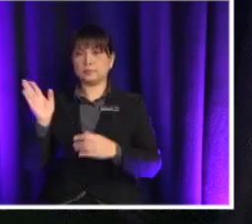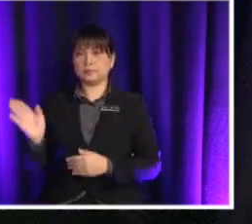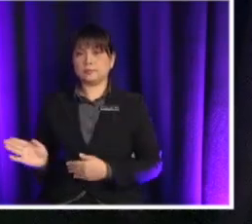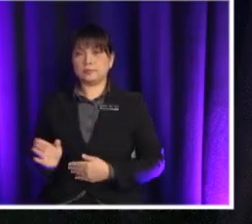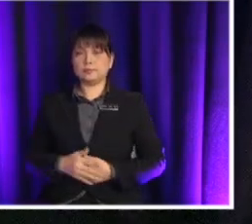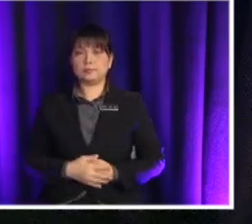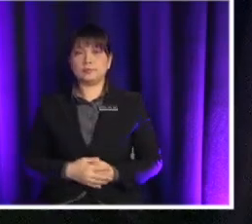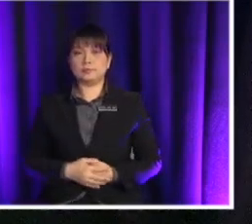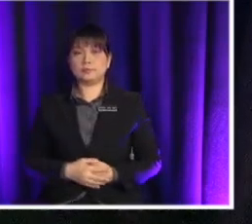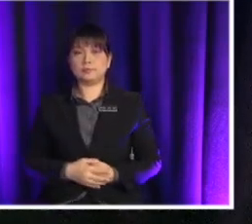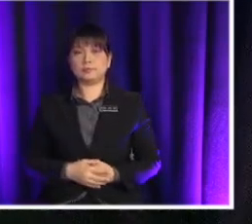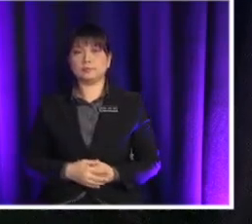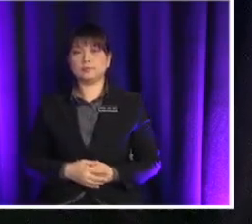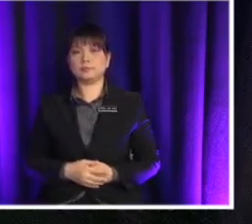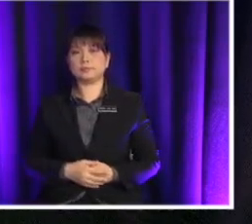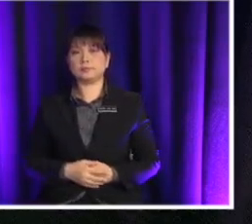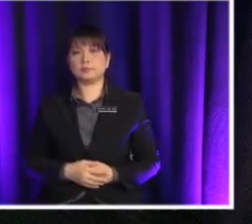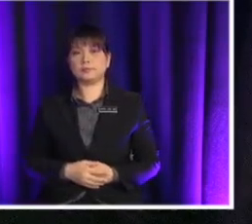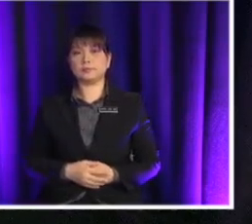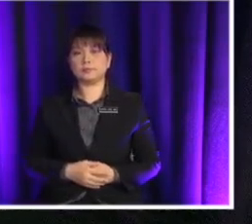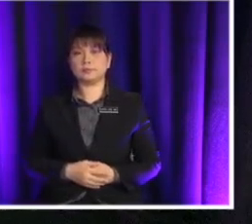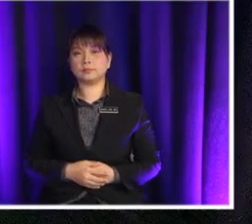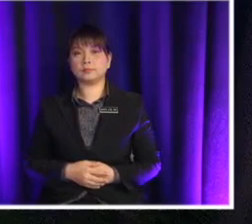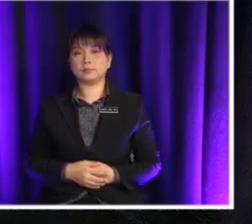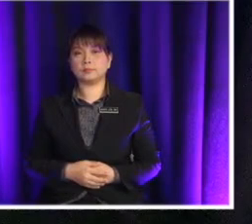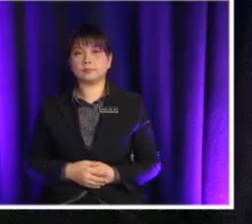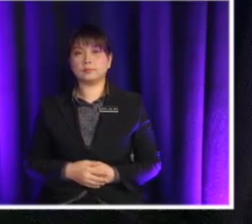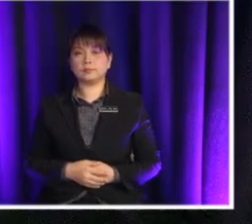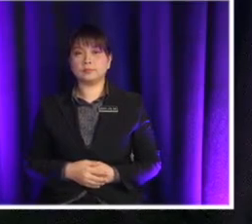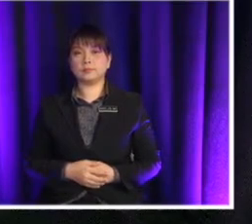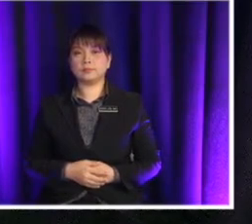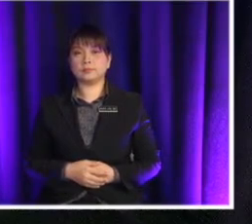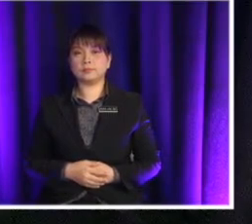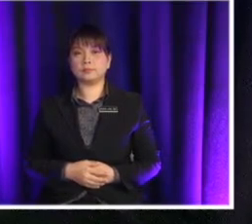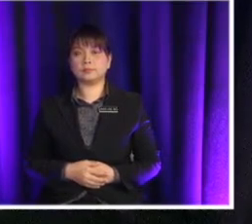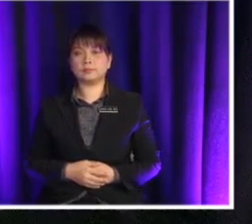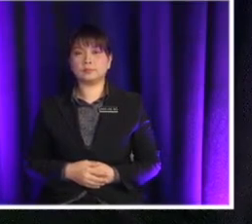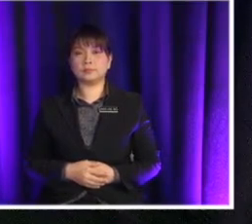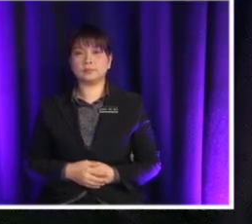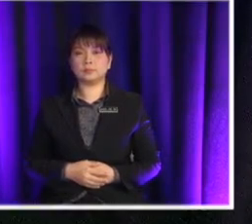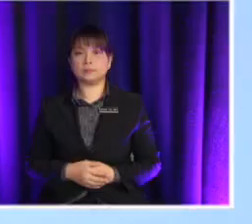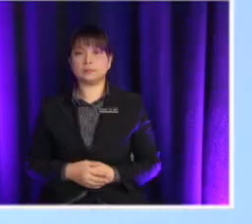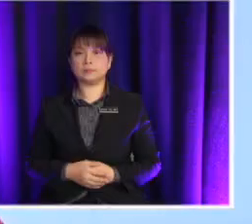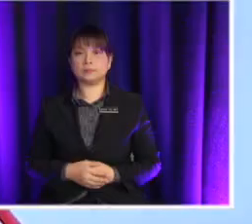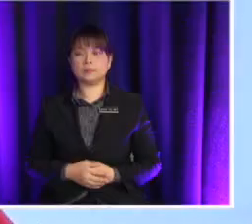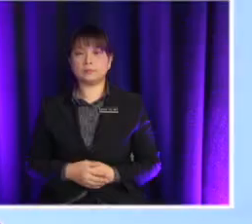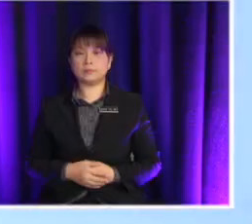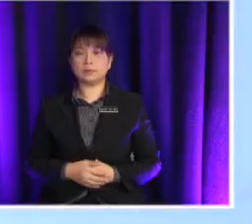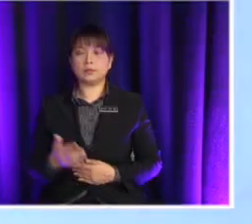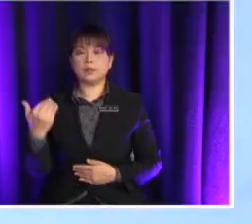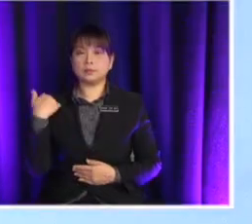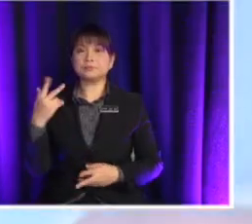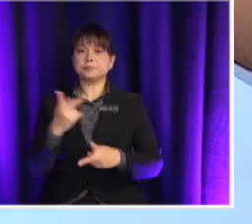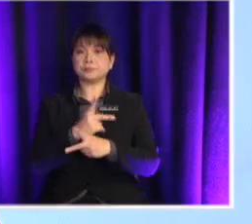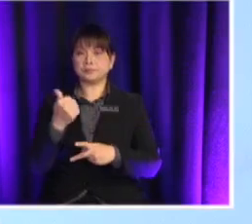Okey, kita pilih julat boleh dahulu. saya pegang, cikgu? Okey, boleh. Ya. 10? Okey, kita ada kali 10 ohm. Okey, dan kita buat